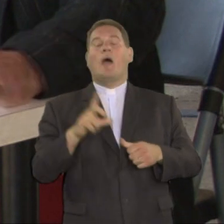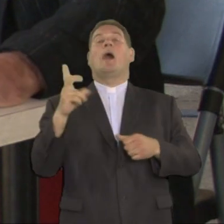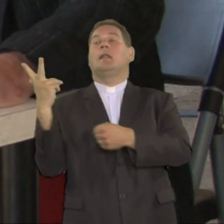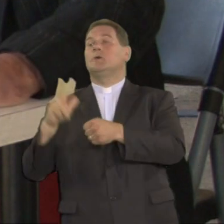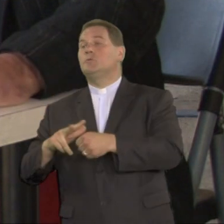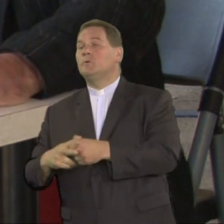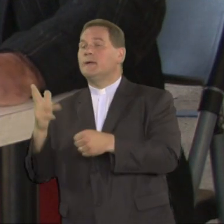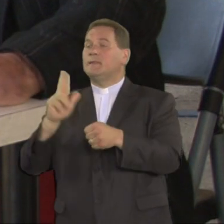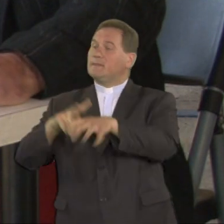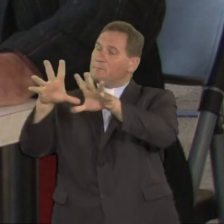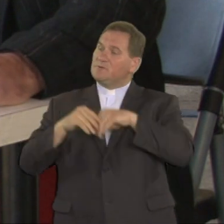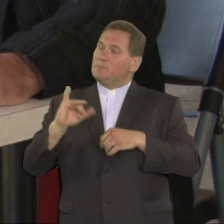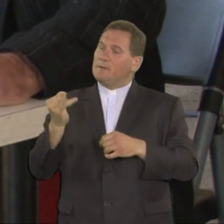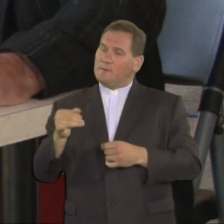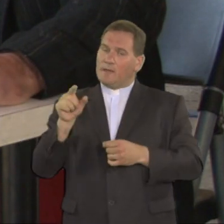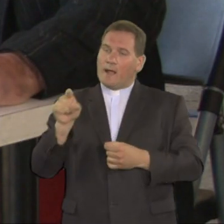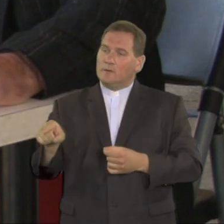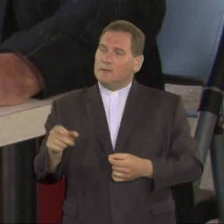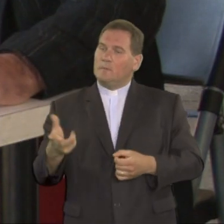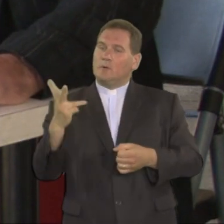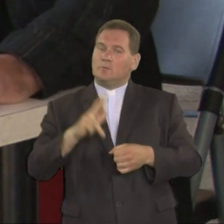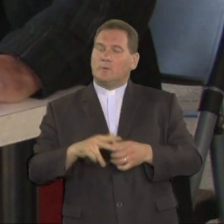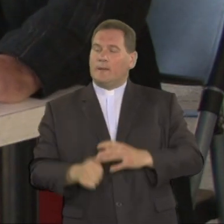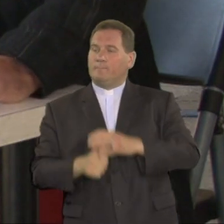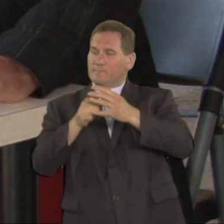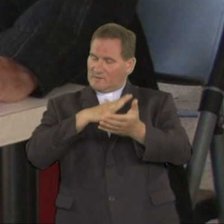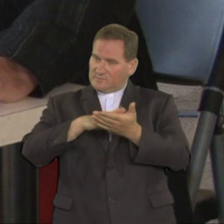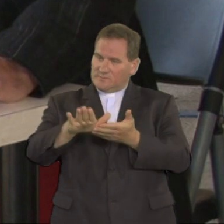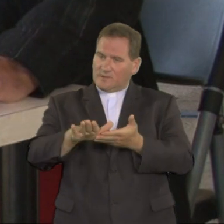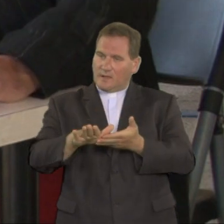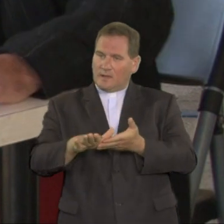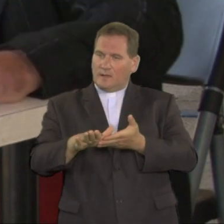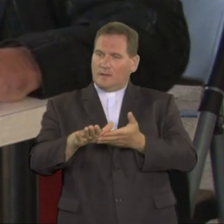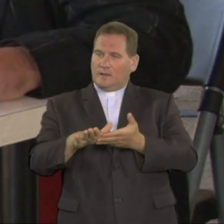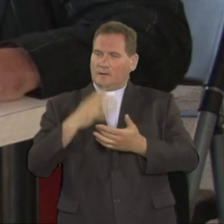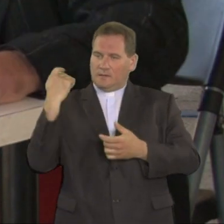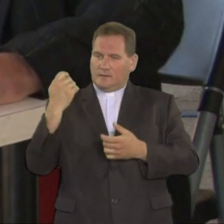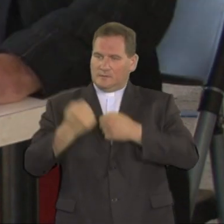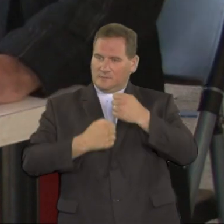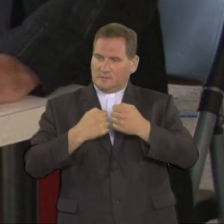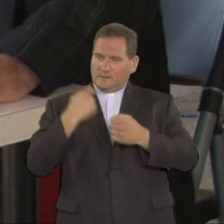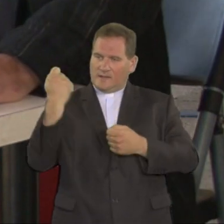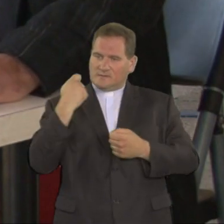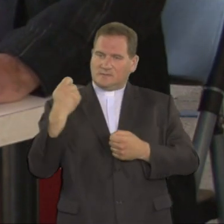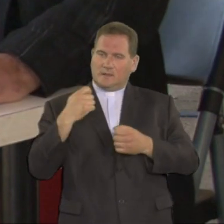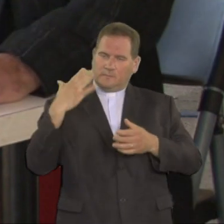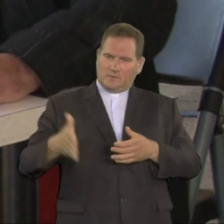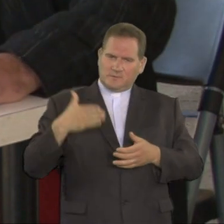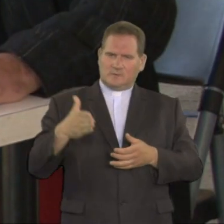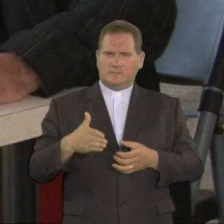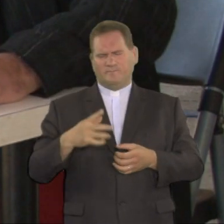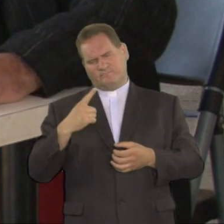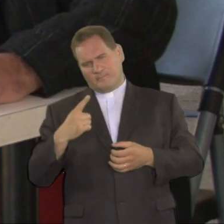przyjmujemy jako datę inaugurującą kolej żelazną? Prawdopodobnie albo